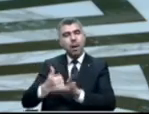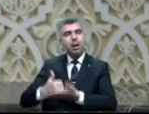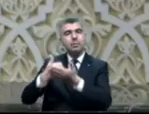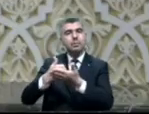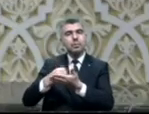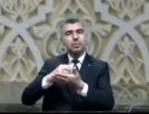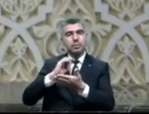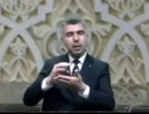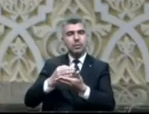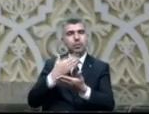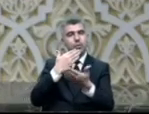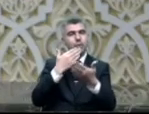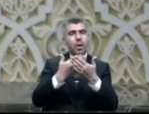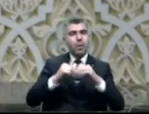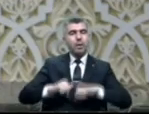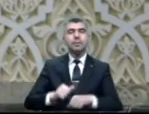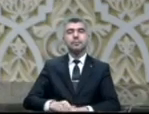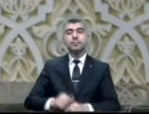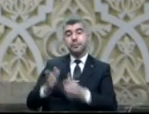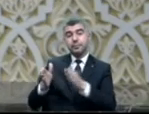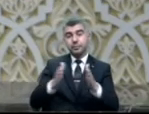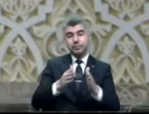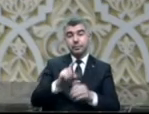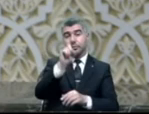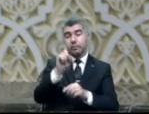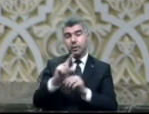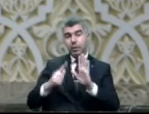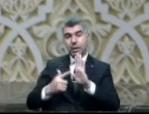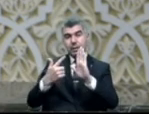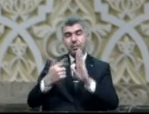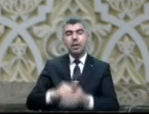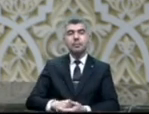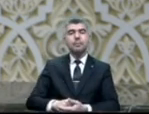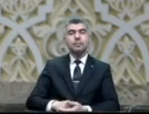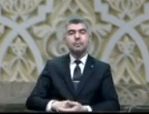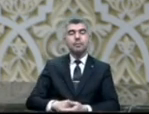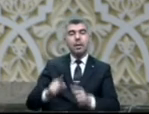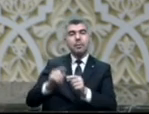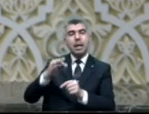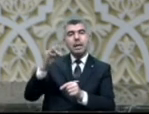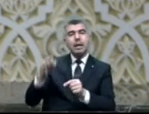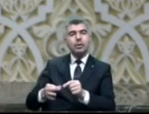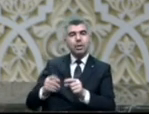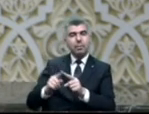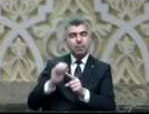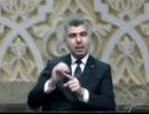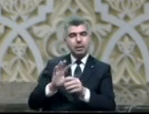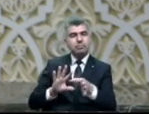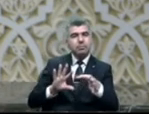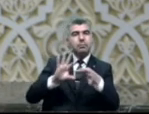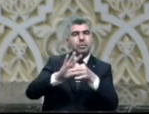مهمه. شكرا السيد الوزير المحترم. نمر الان للسؤال السابع، موضوعه مآل ونتائج الشراكه بين الدوله والقطاع